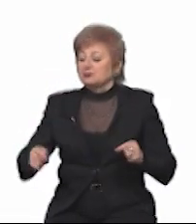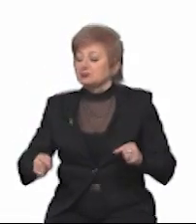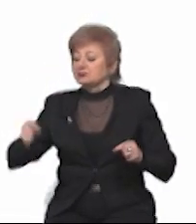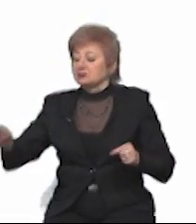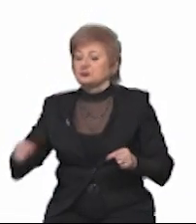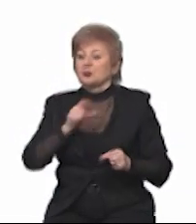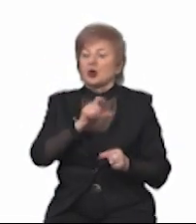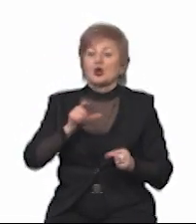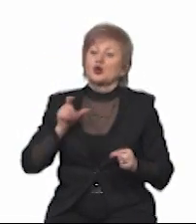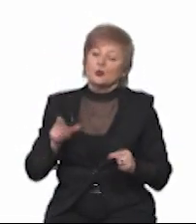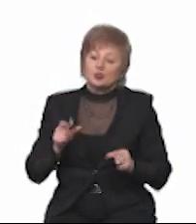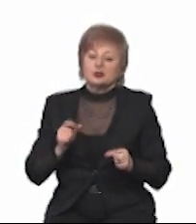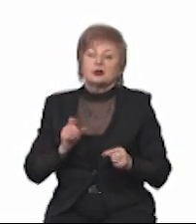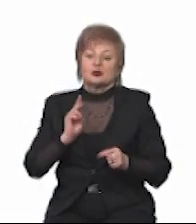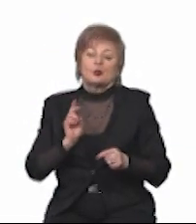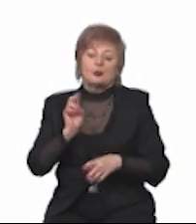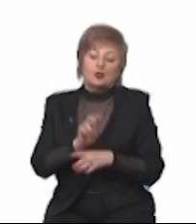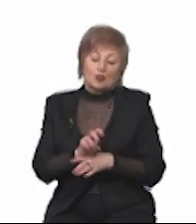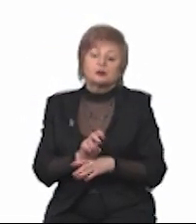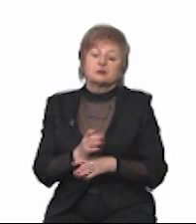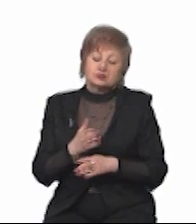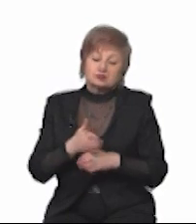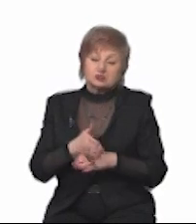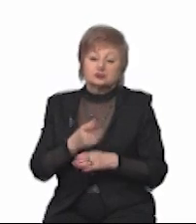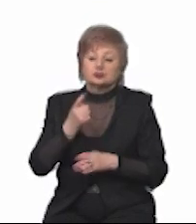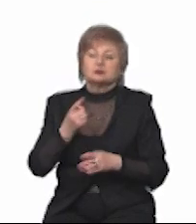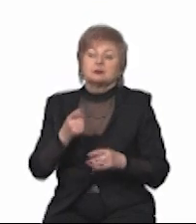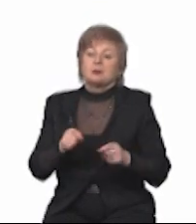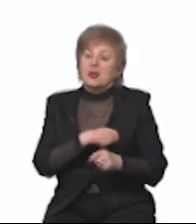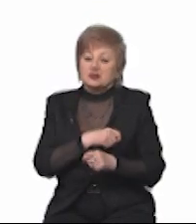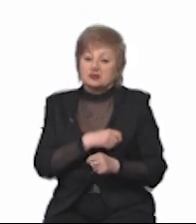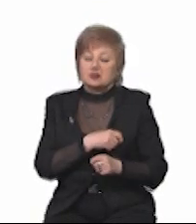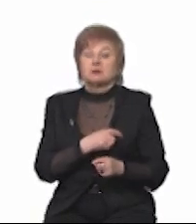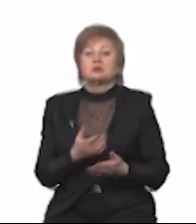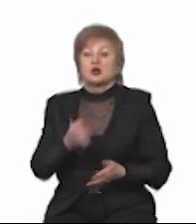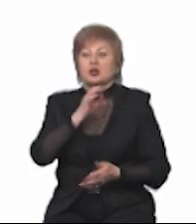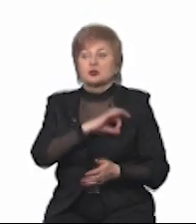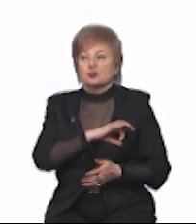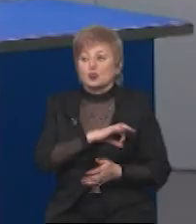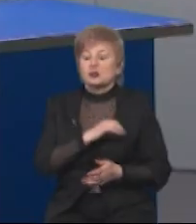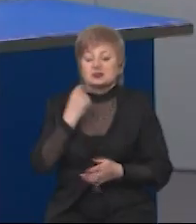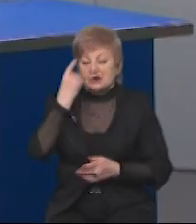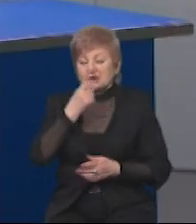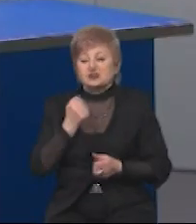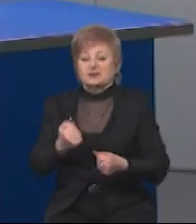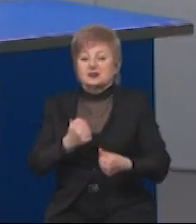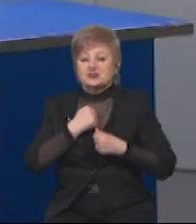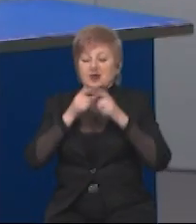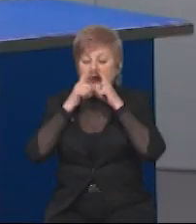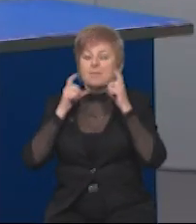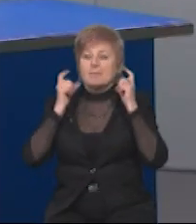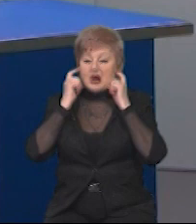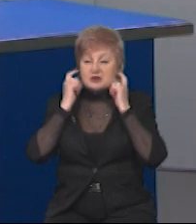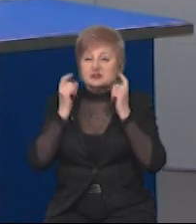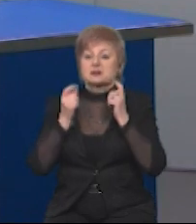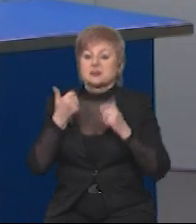від одного та від відвідувача покупця не менше 1,5 метри, користуватися засобами індивідуального захисту, медичними